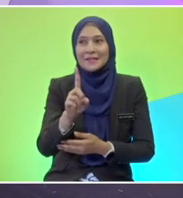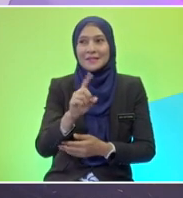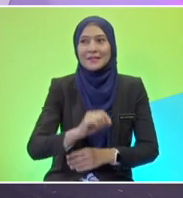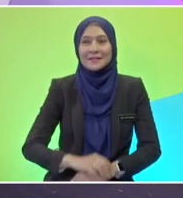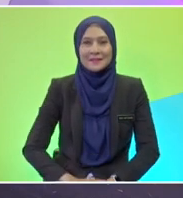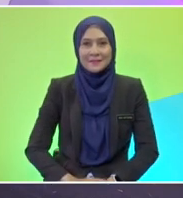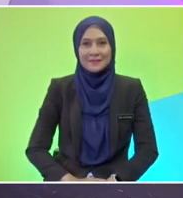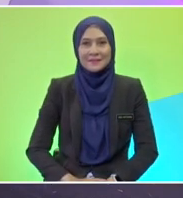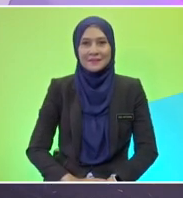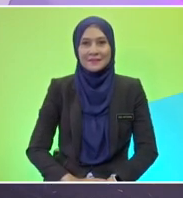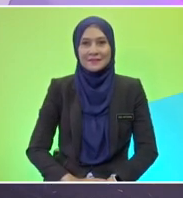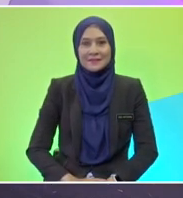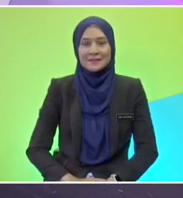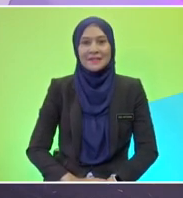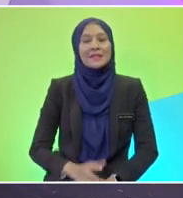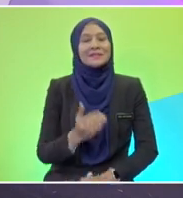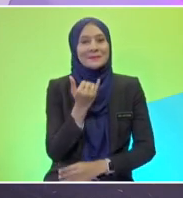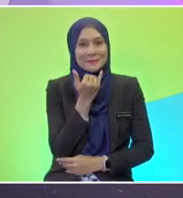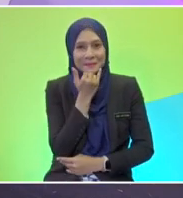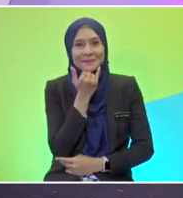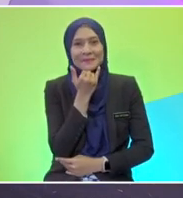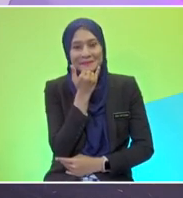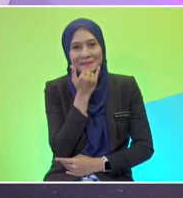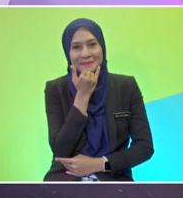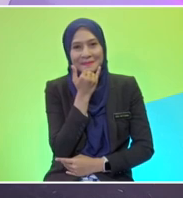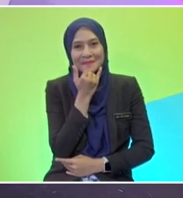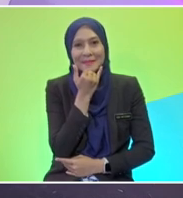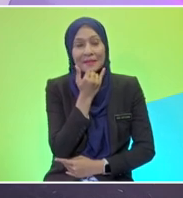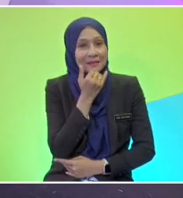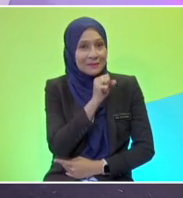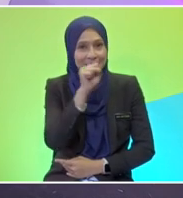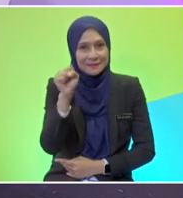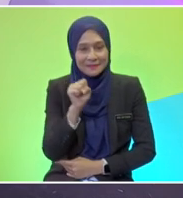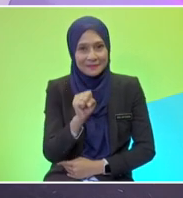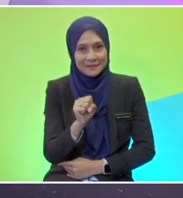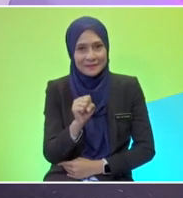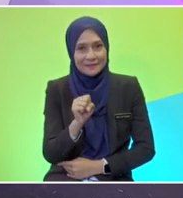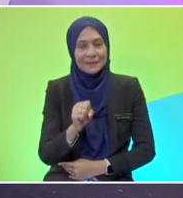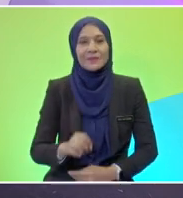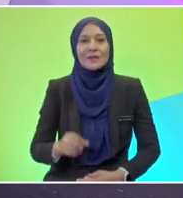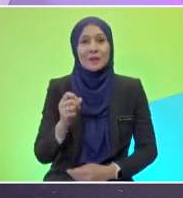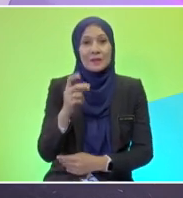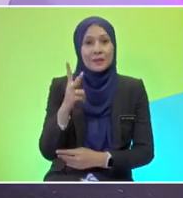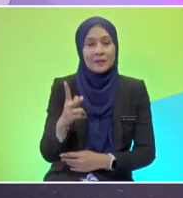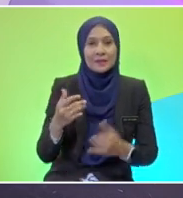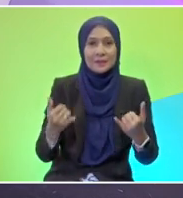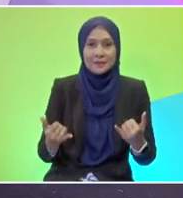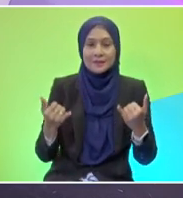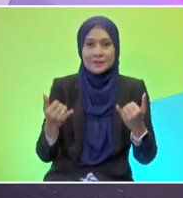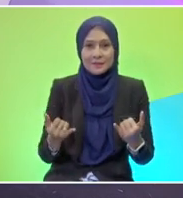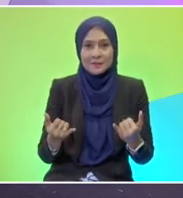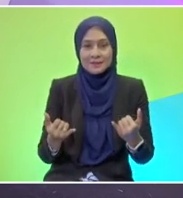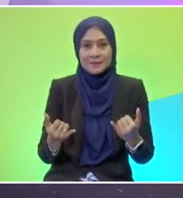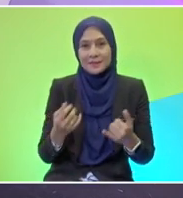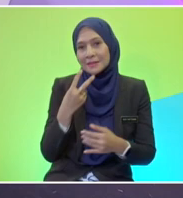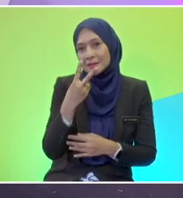Fika ni pandai sangat? Cikgu Wani yang sebab saya tahu cikgu nak menguji saya ni. Ha, ingat ke tak soalan? Betul tu, murid-murid kena hati-hati tau Kak Fika.